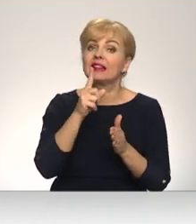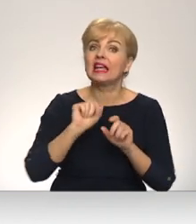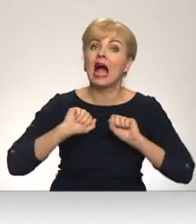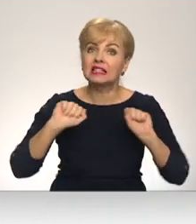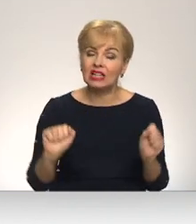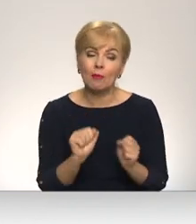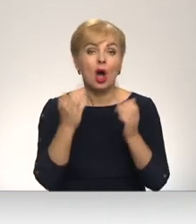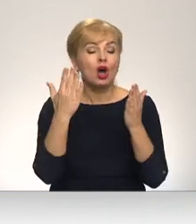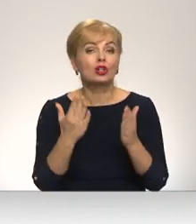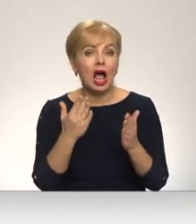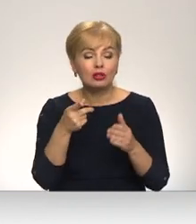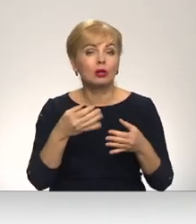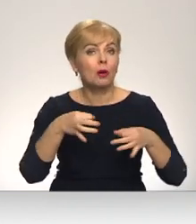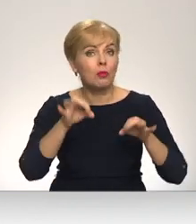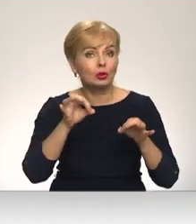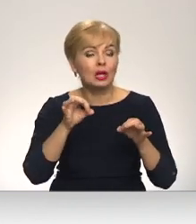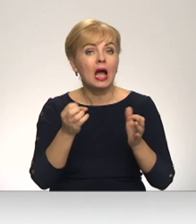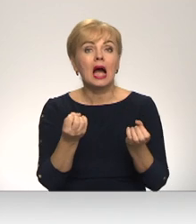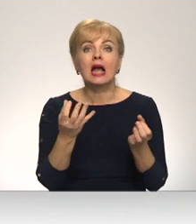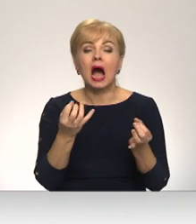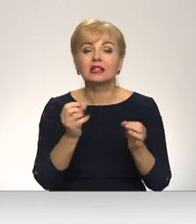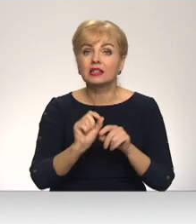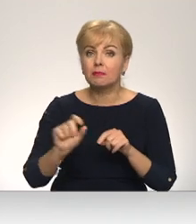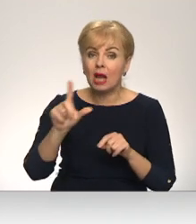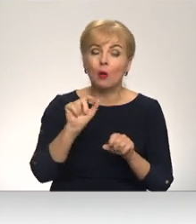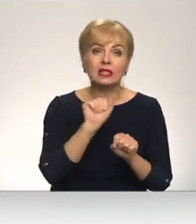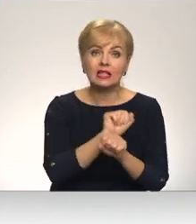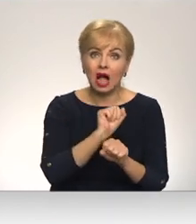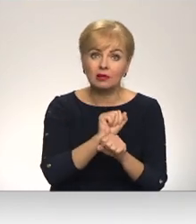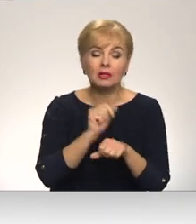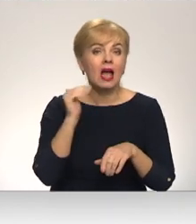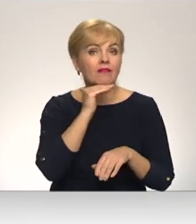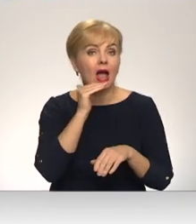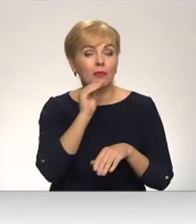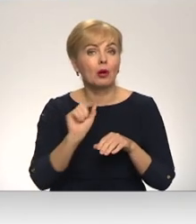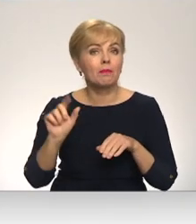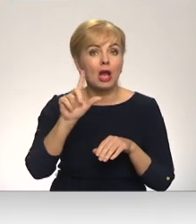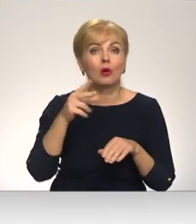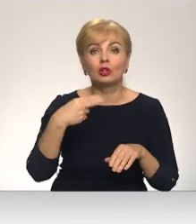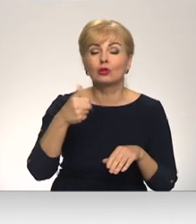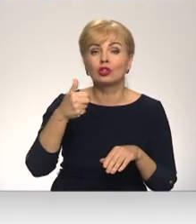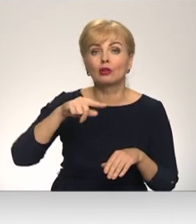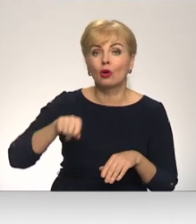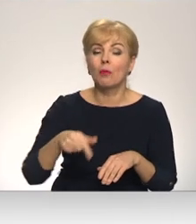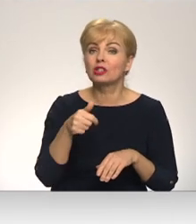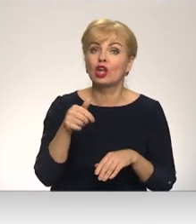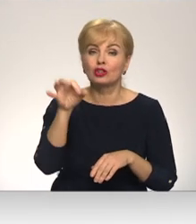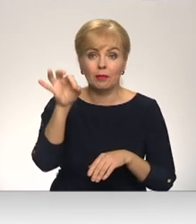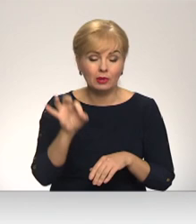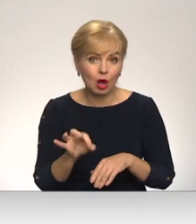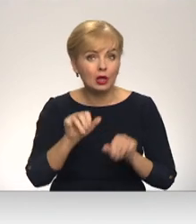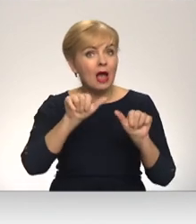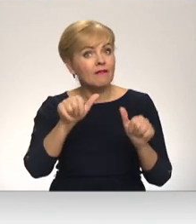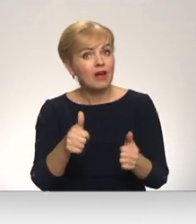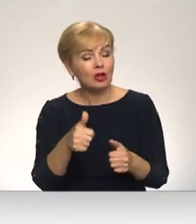Kā rezultātā līdz ar būtisko dabas gāzes cenas pieaugumu arī Salaspilī ar februāri palielināts tarifs par 26,6%,